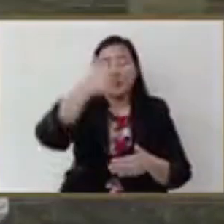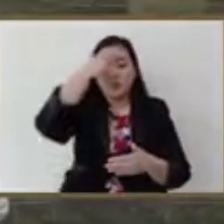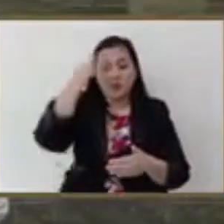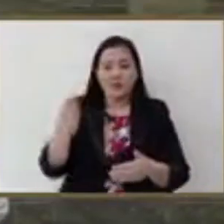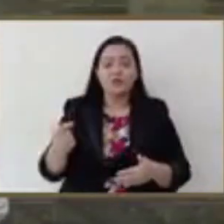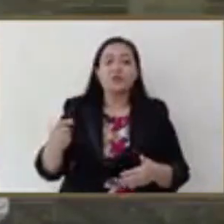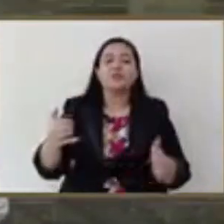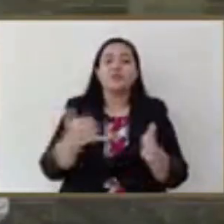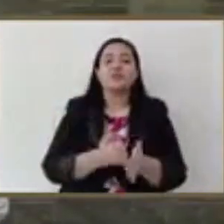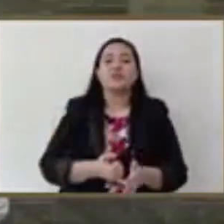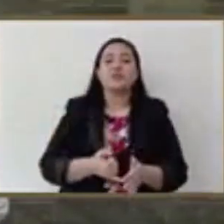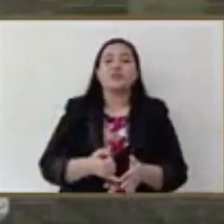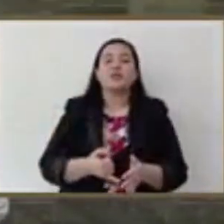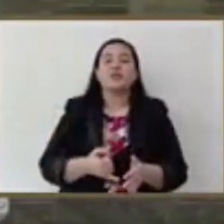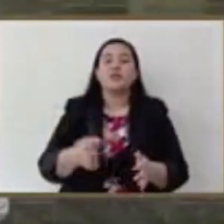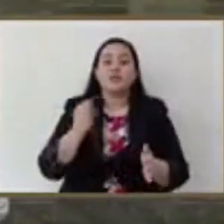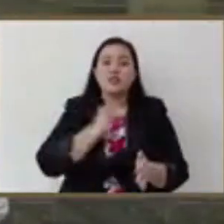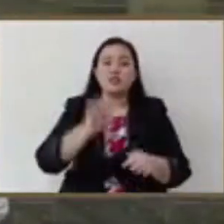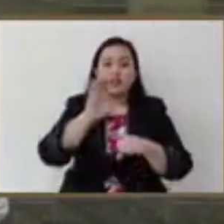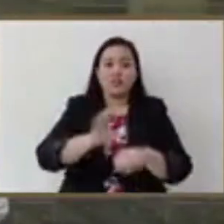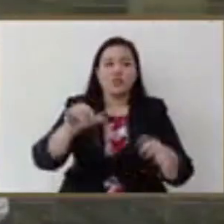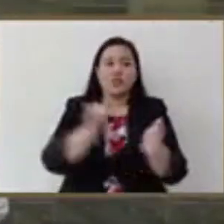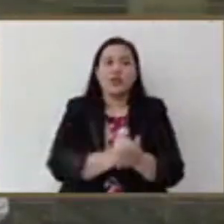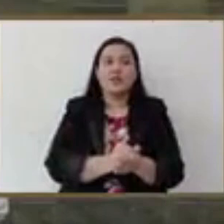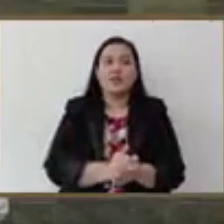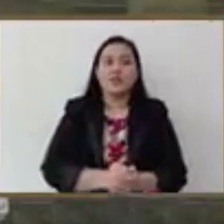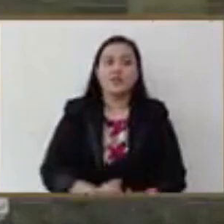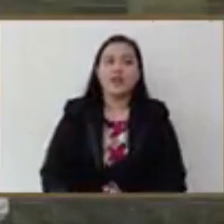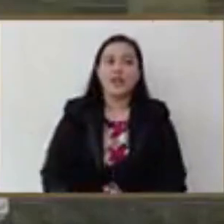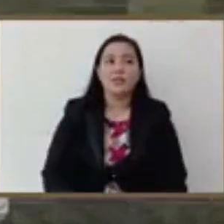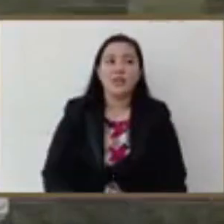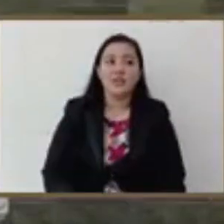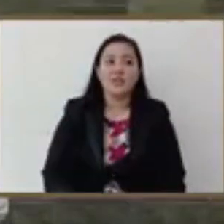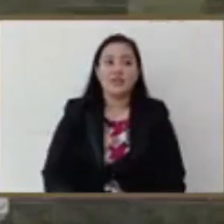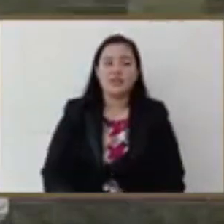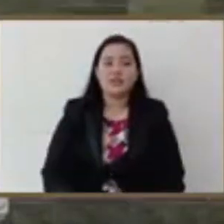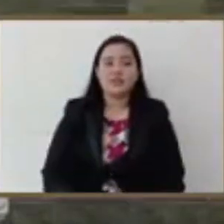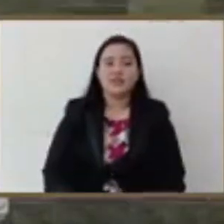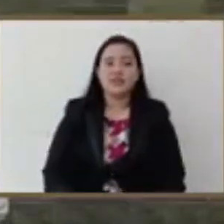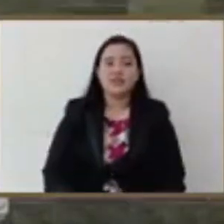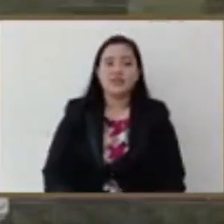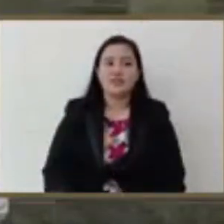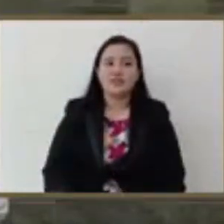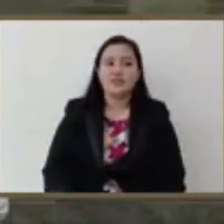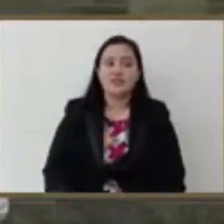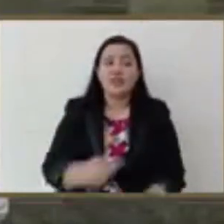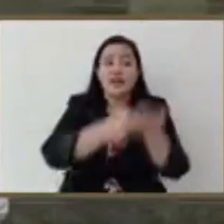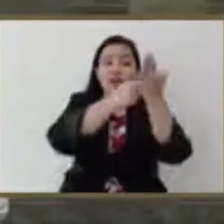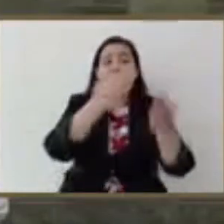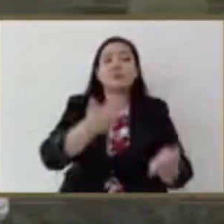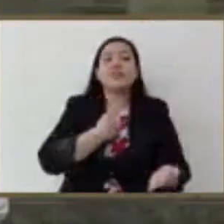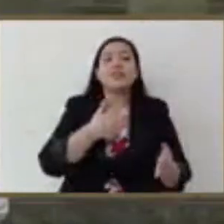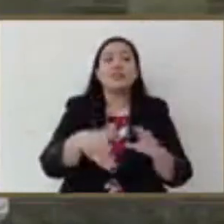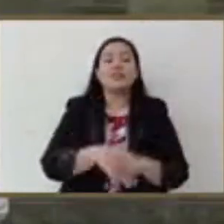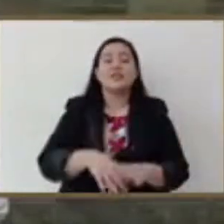You getting the point? Kapatid, you know, bawat isa po sa atin ay nakakaranas ng